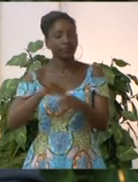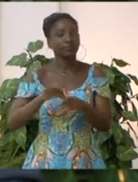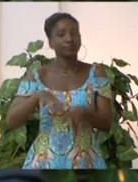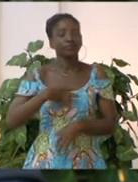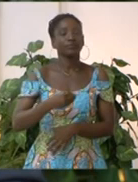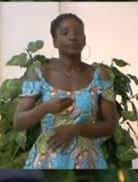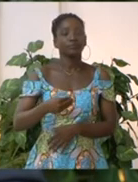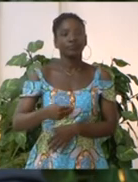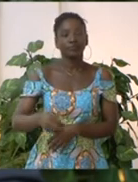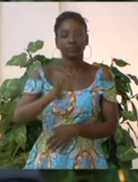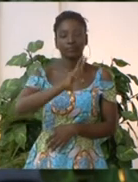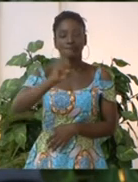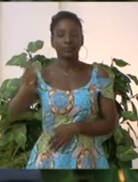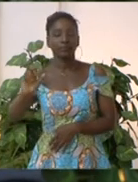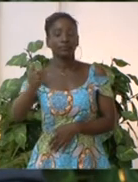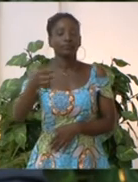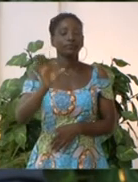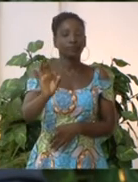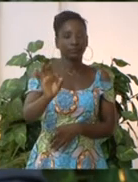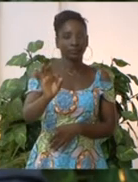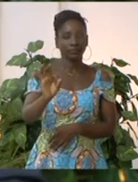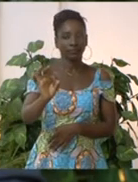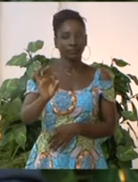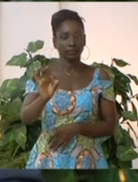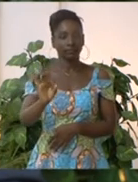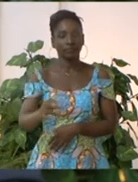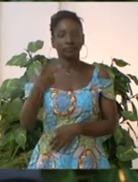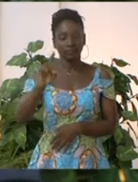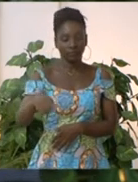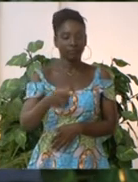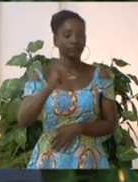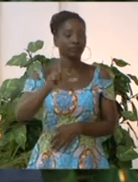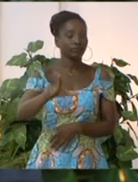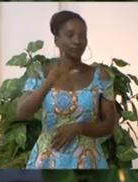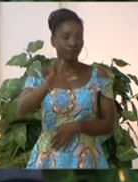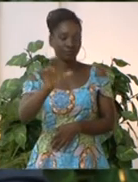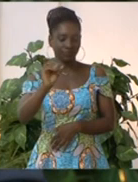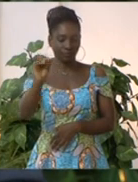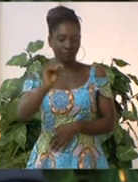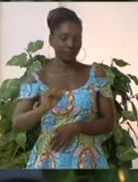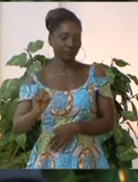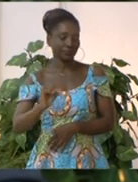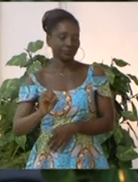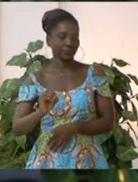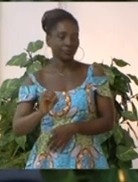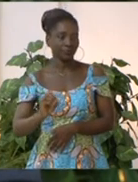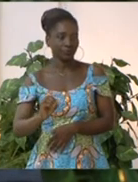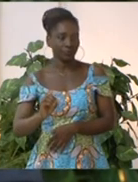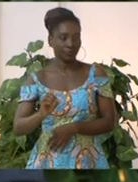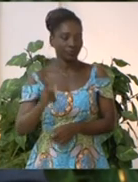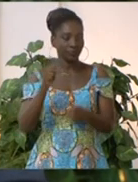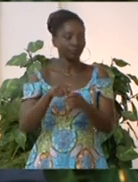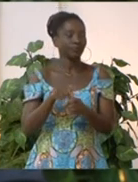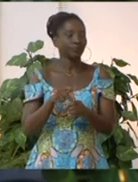à 219 soit 2,23 % suffrages exprimés